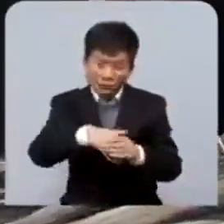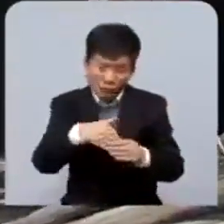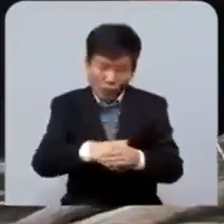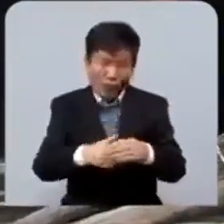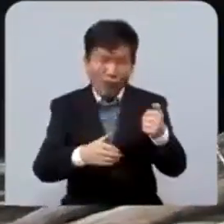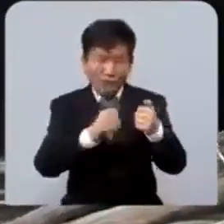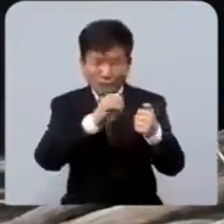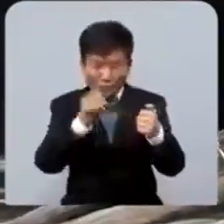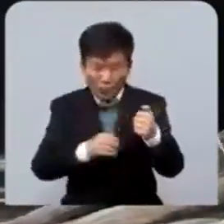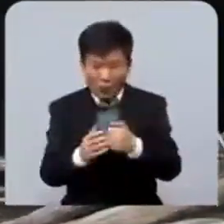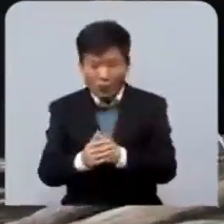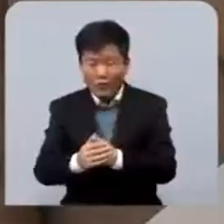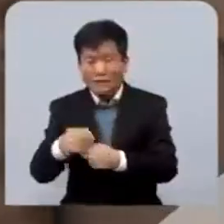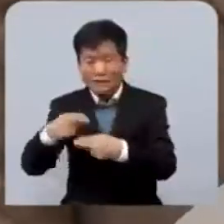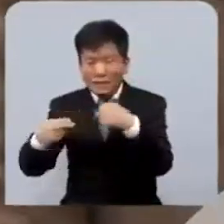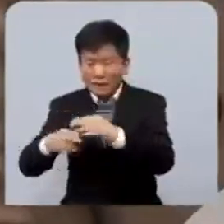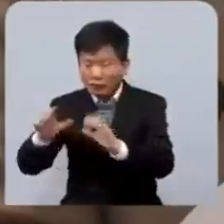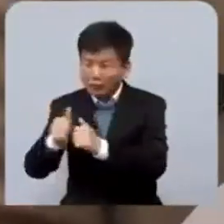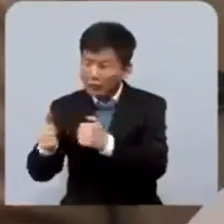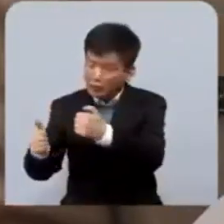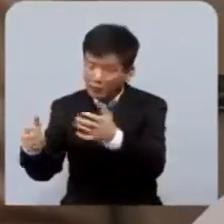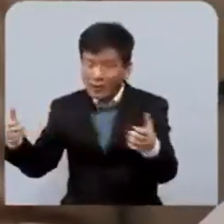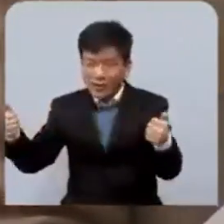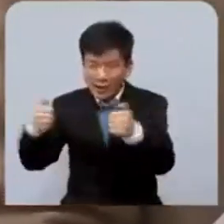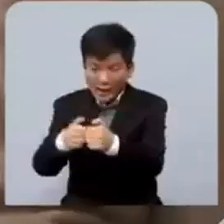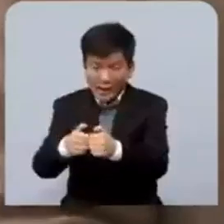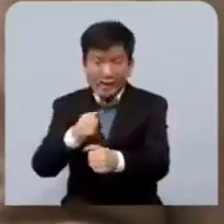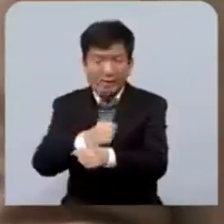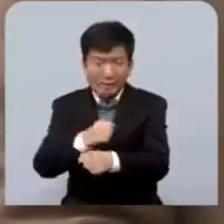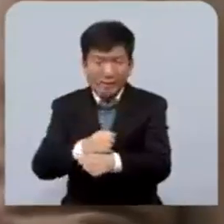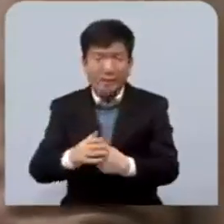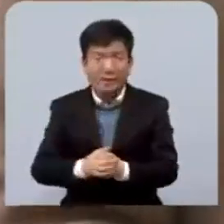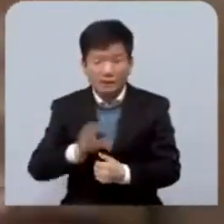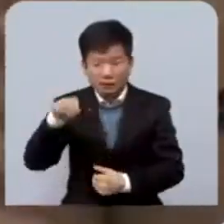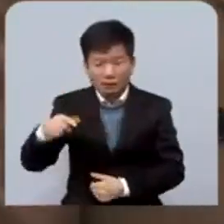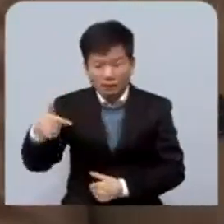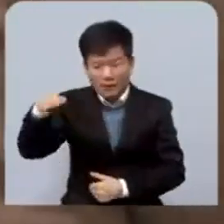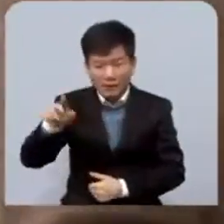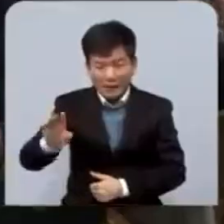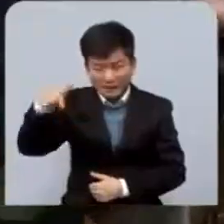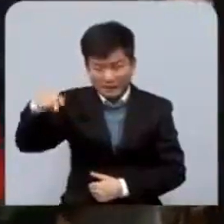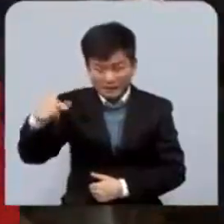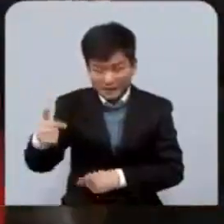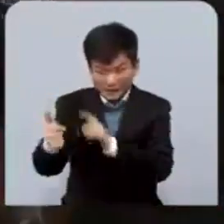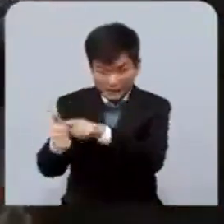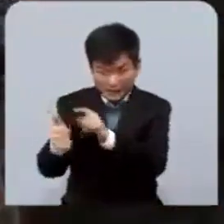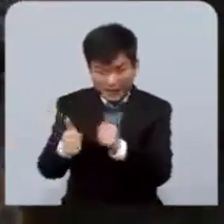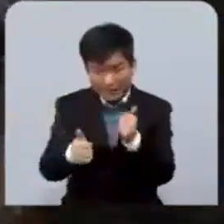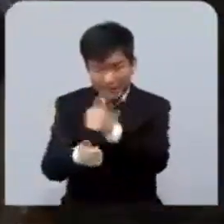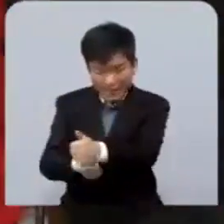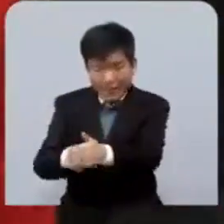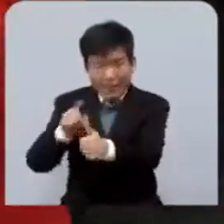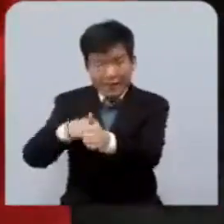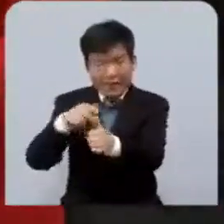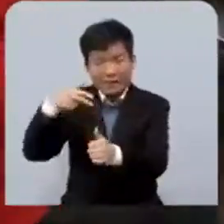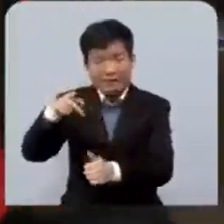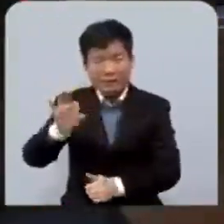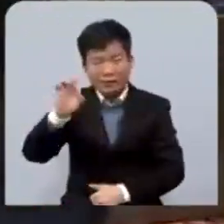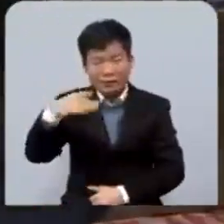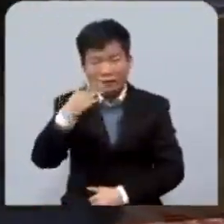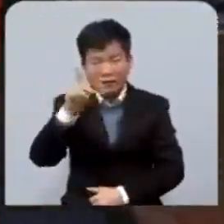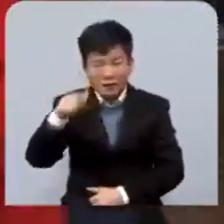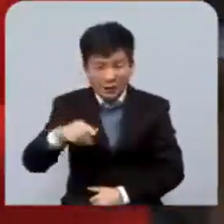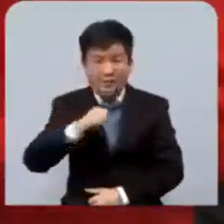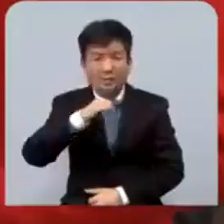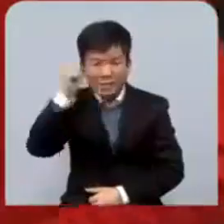50, 상당구민 여론조사 50%를 합산한 경선에서 윤갑근 전 충북도당 위원장을 이기고 정우택 전